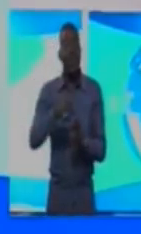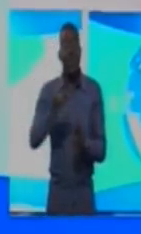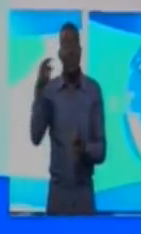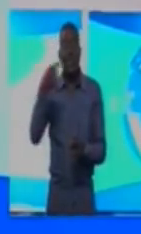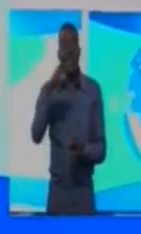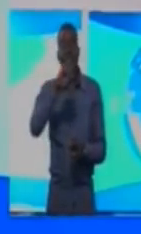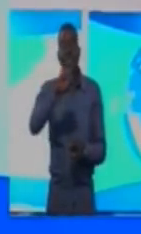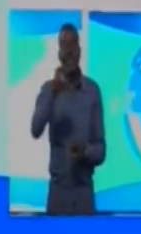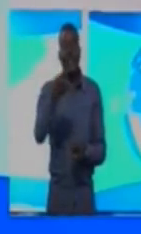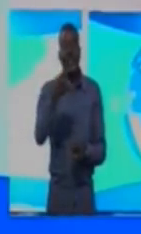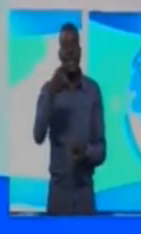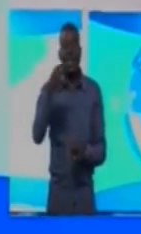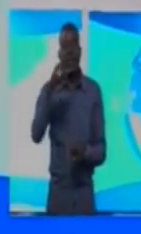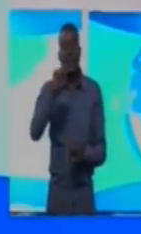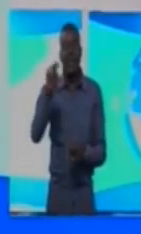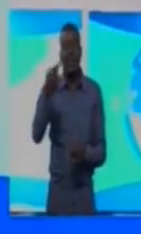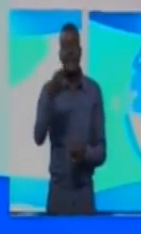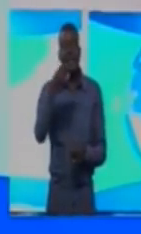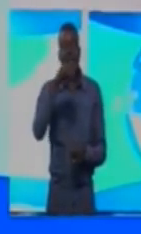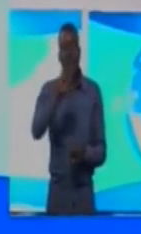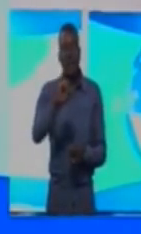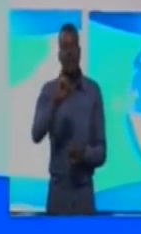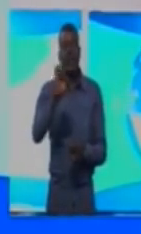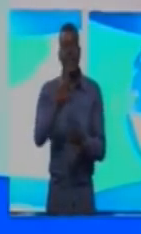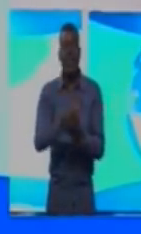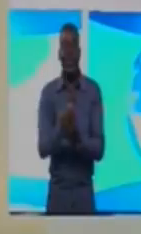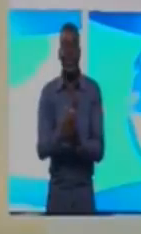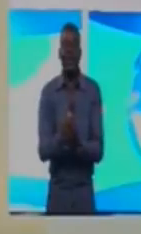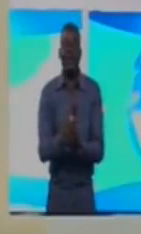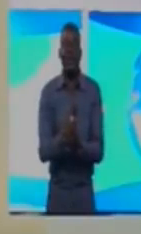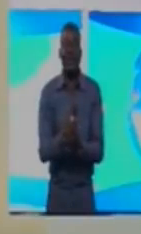de Ouagadougou. Revue de presse signée Amadou Marcel Thau.